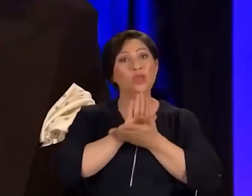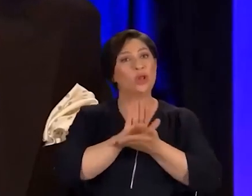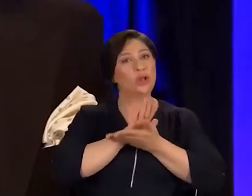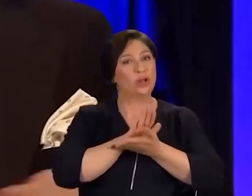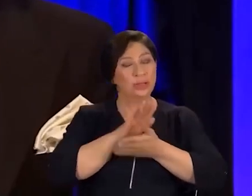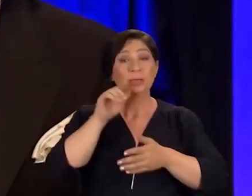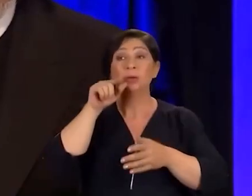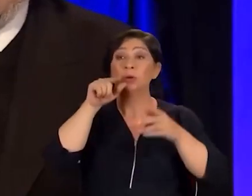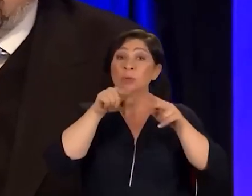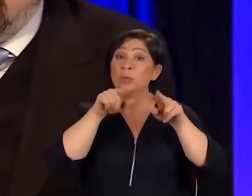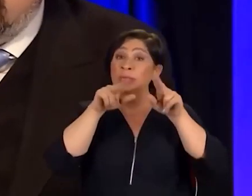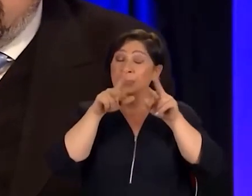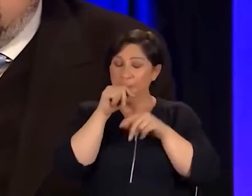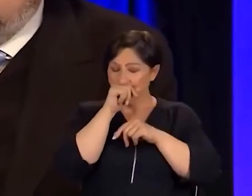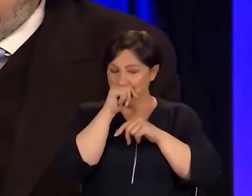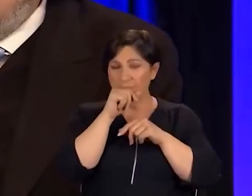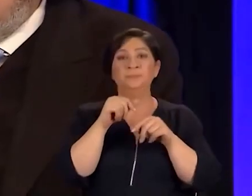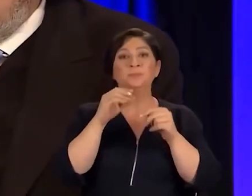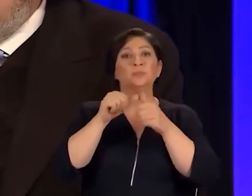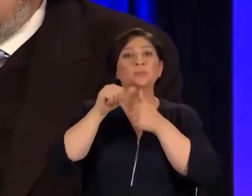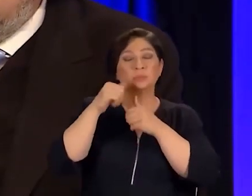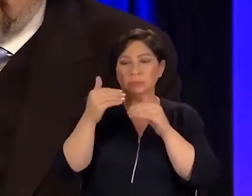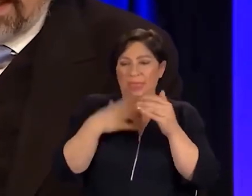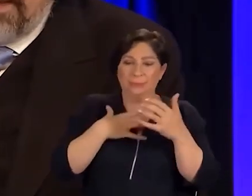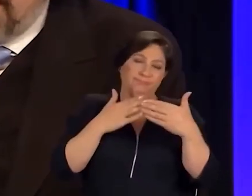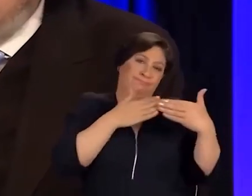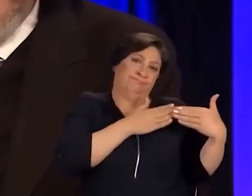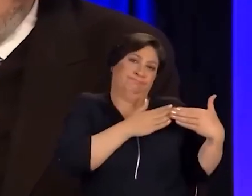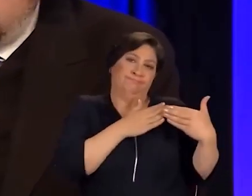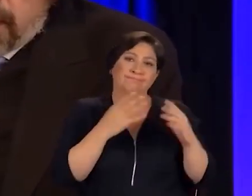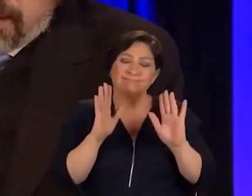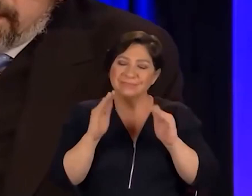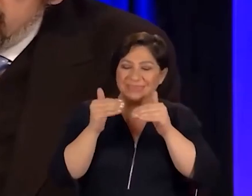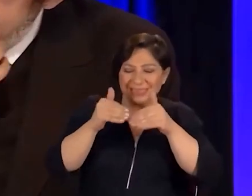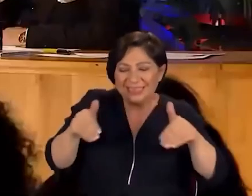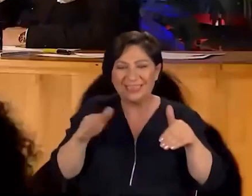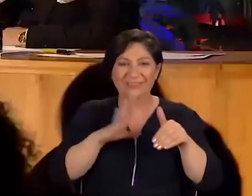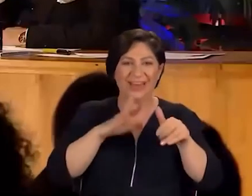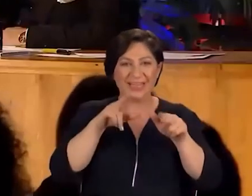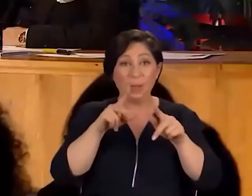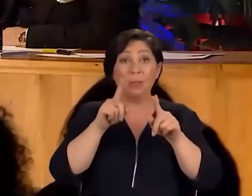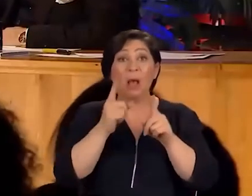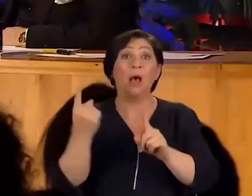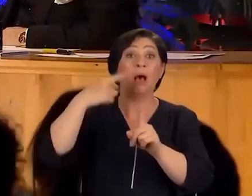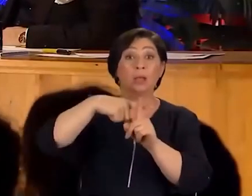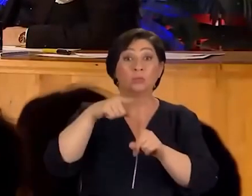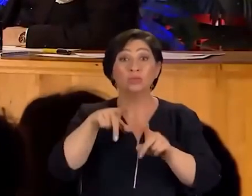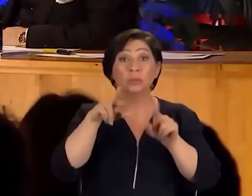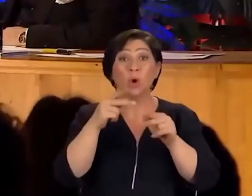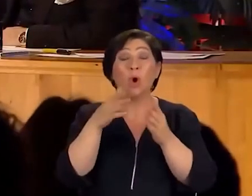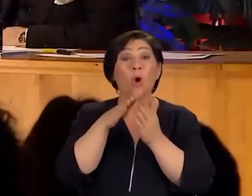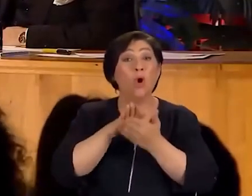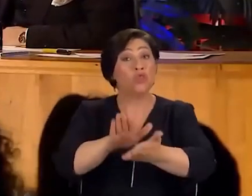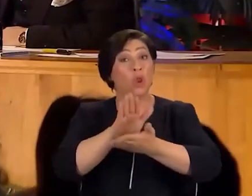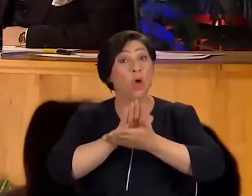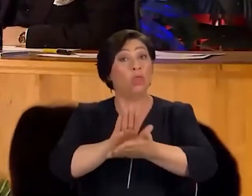Bir yandan bu kadar kendini uzak tutup, kendini belli bir yerde tutup, bir yandan da bu kadar çok ödül